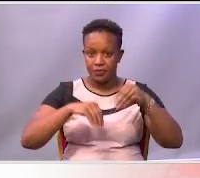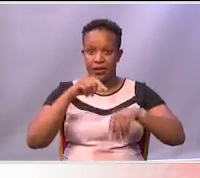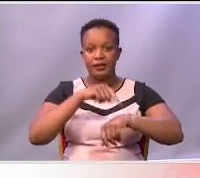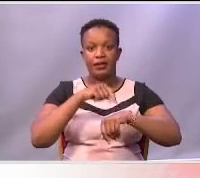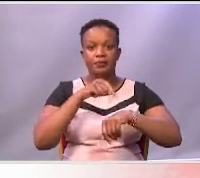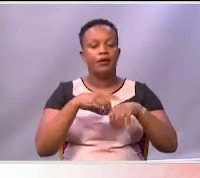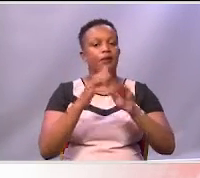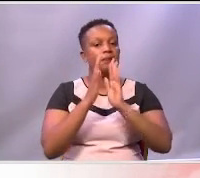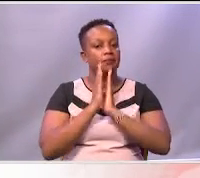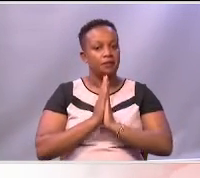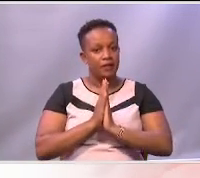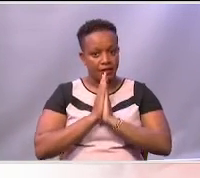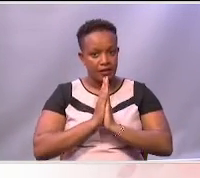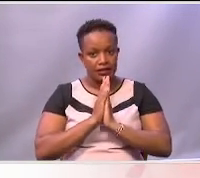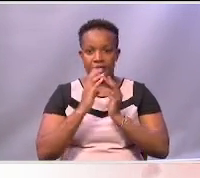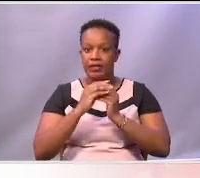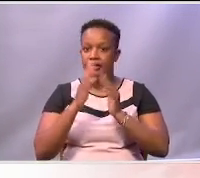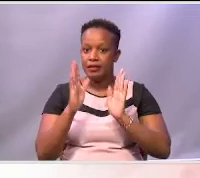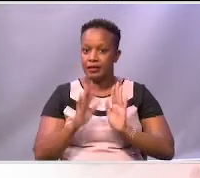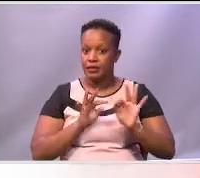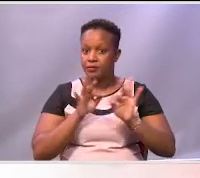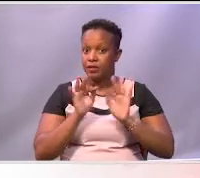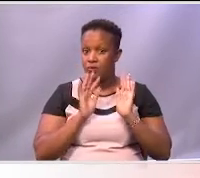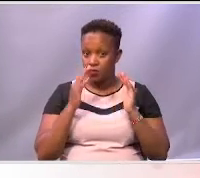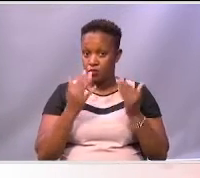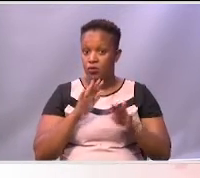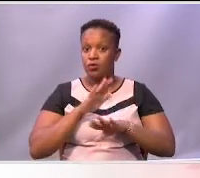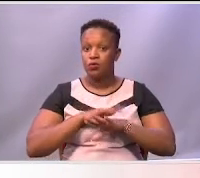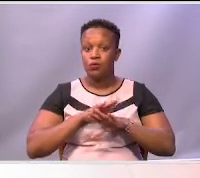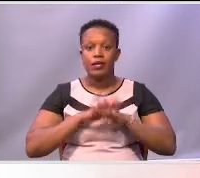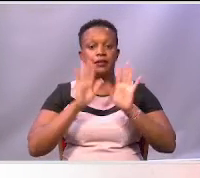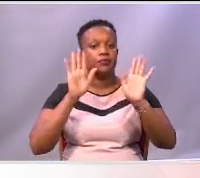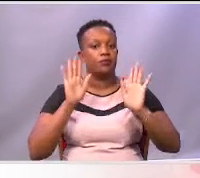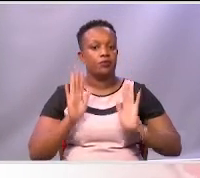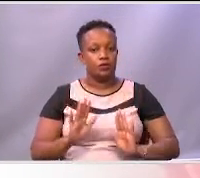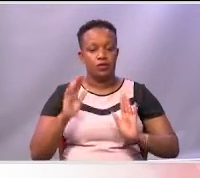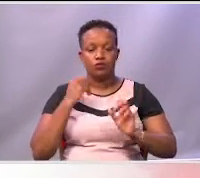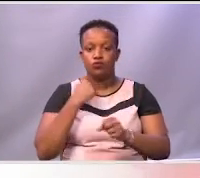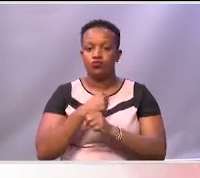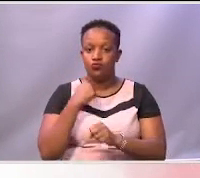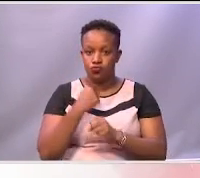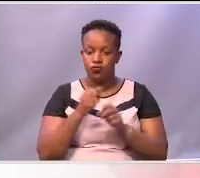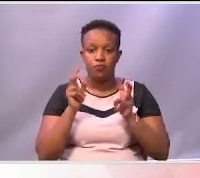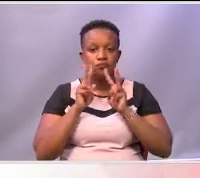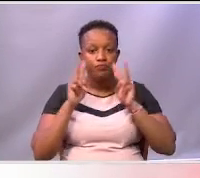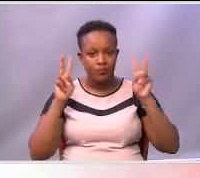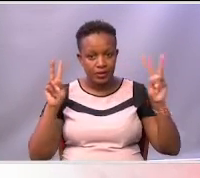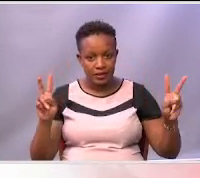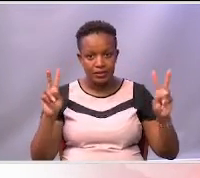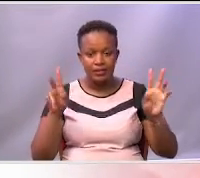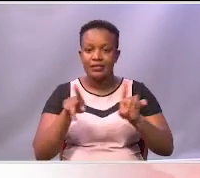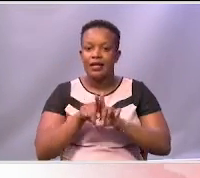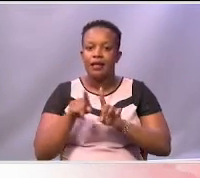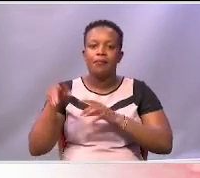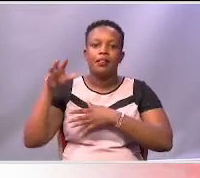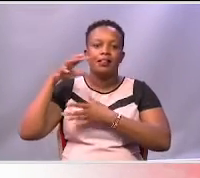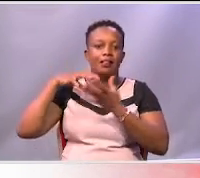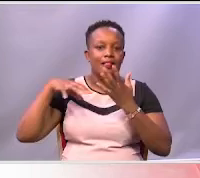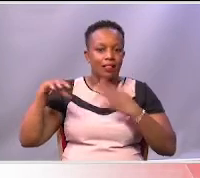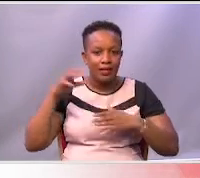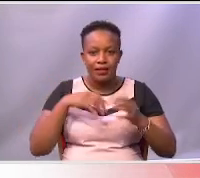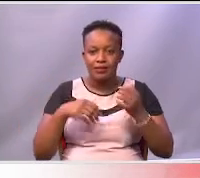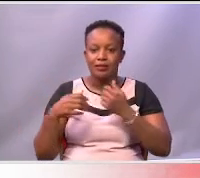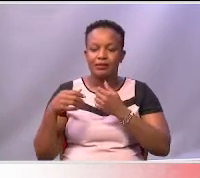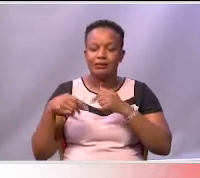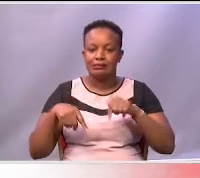viongozi hao wamesema ipo haja ya kuhubiri amani wakati huu wa kampeni. Hata hivyo, kulikuwa hali tete wakati Seneta wa Meru Mithika